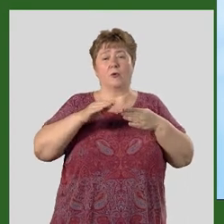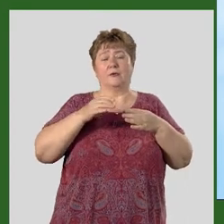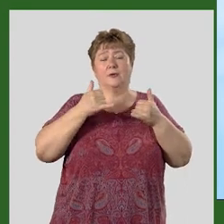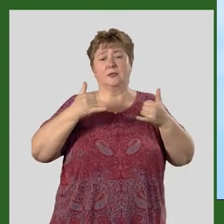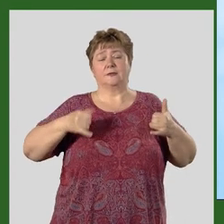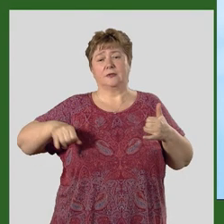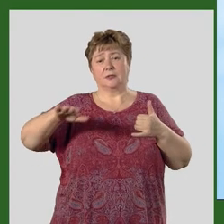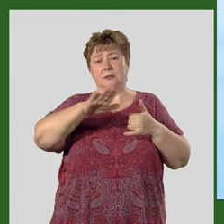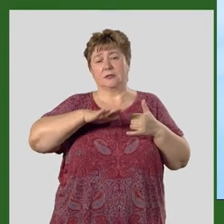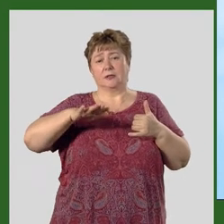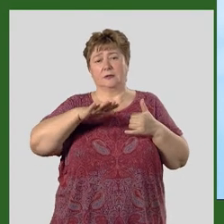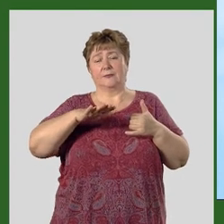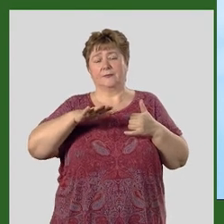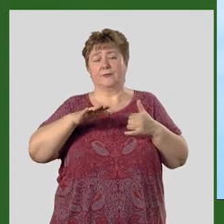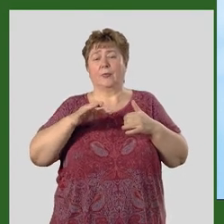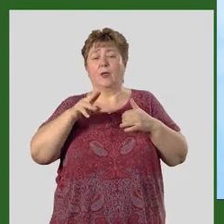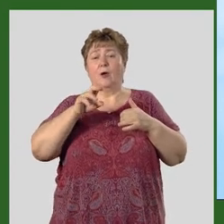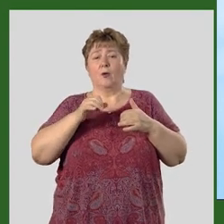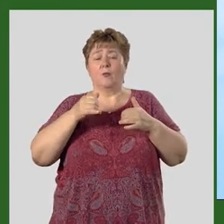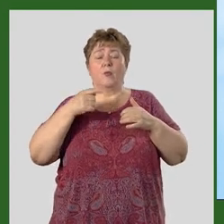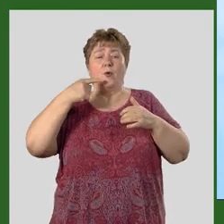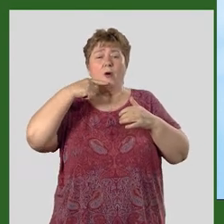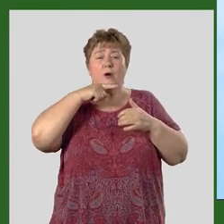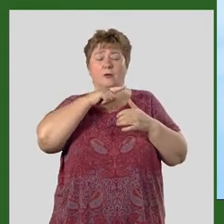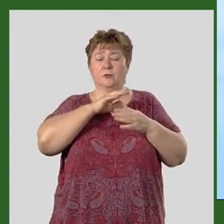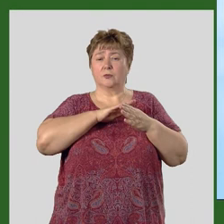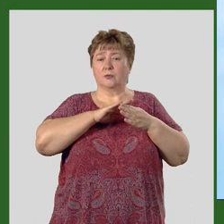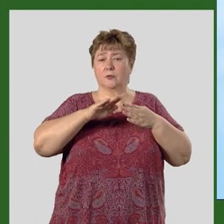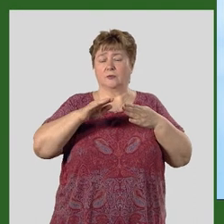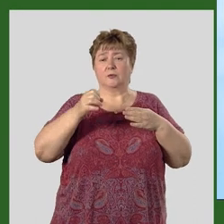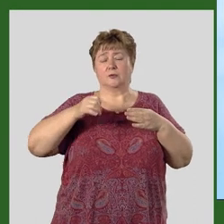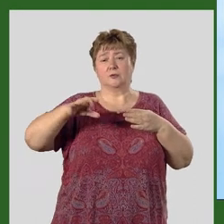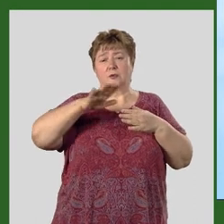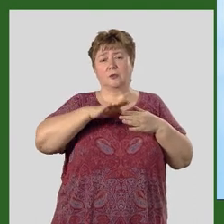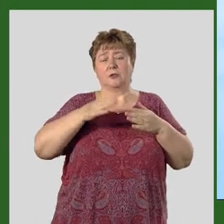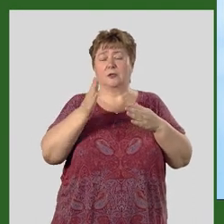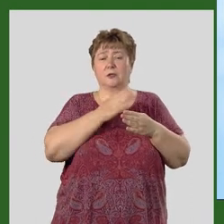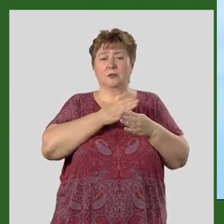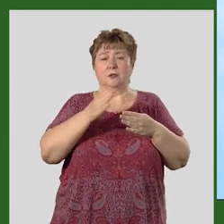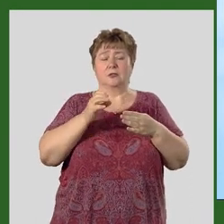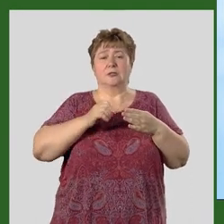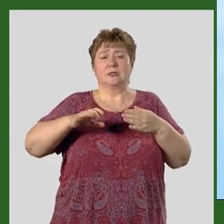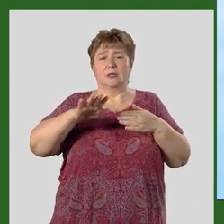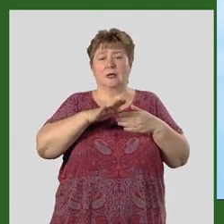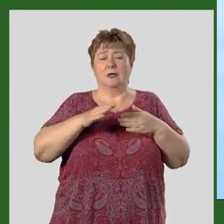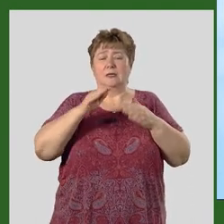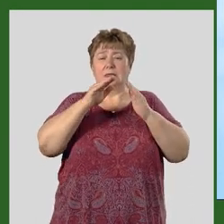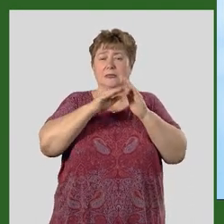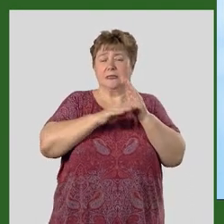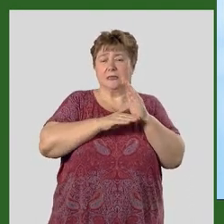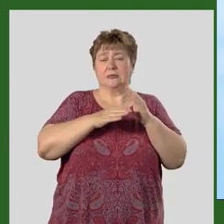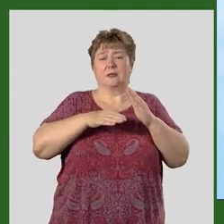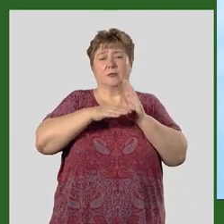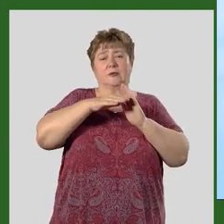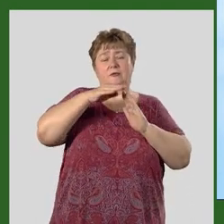страны. По уровню экономического развития страны подразделяются страны с низким